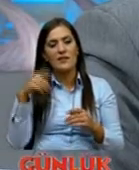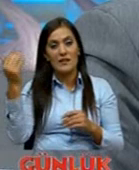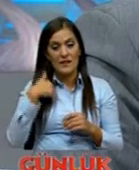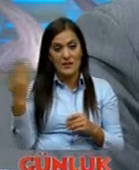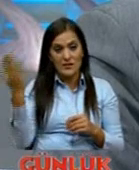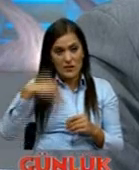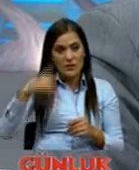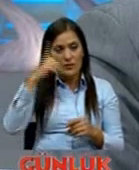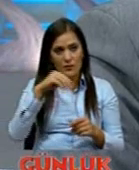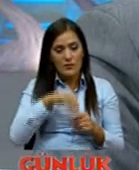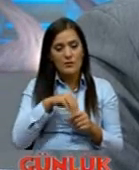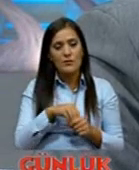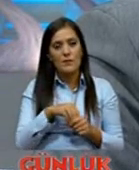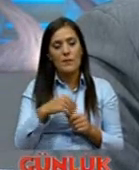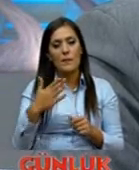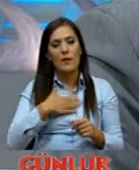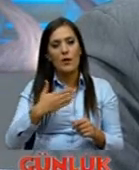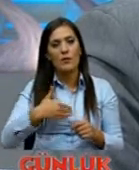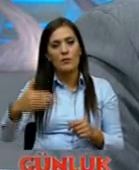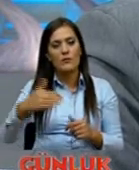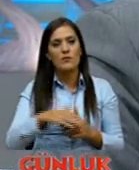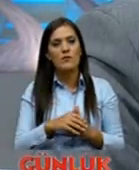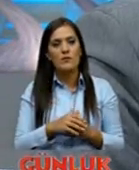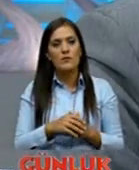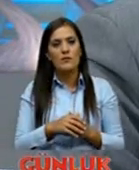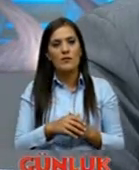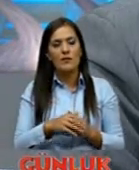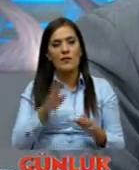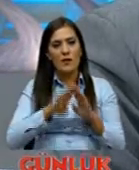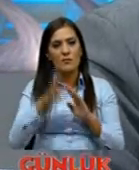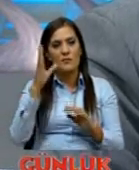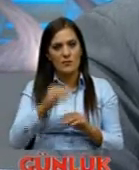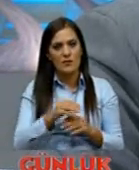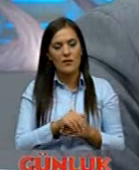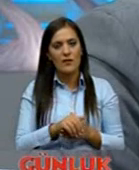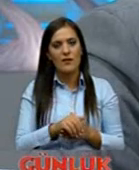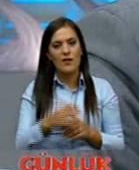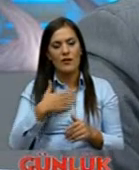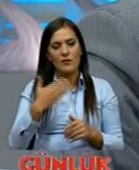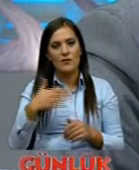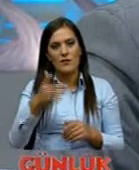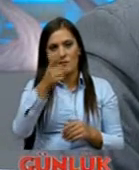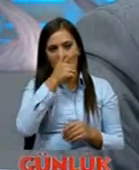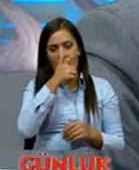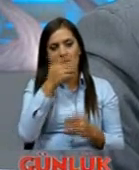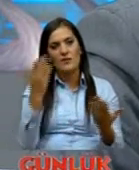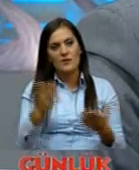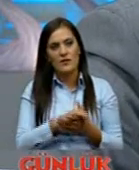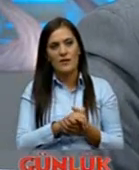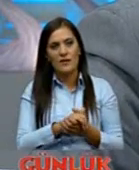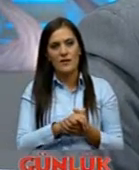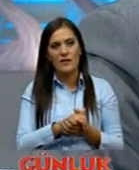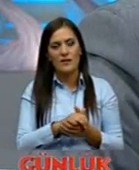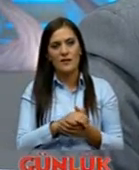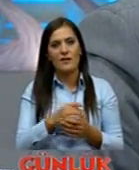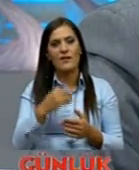sizin vesilenizle önümüzdeki kapımızda olan, önümüzdeki Perşembe inşallah